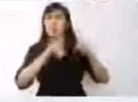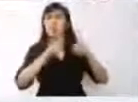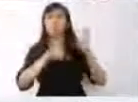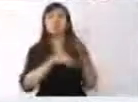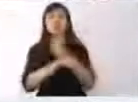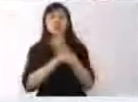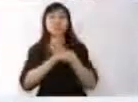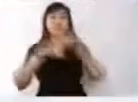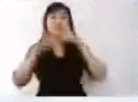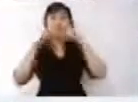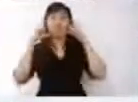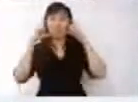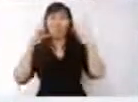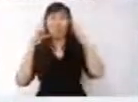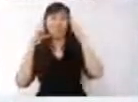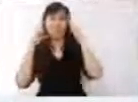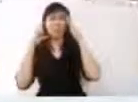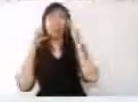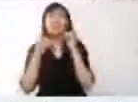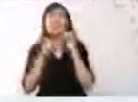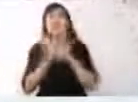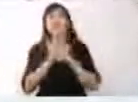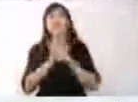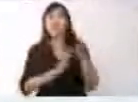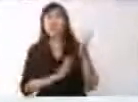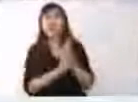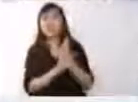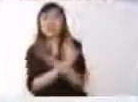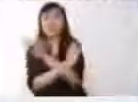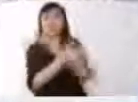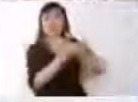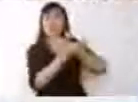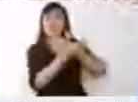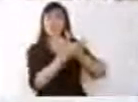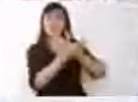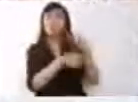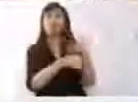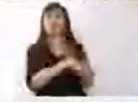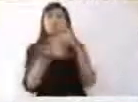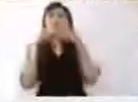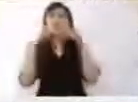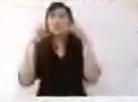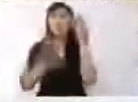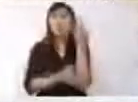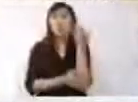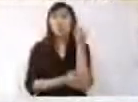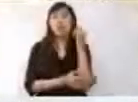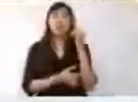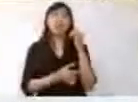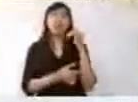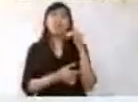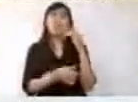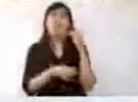year. At ngayon po, unti-unti nilang binubuksan ang ekonomiya, but at the same time